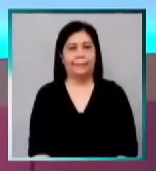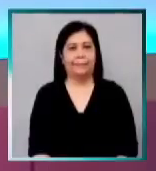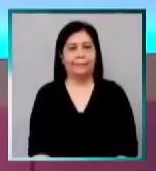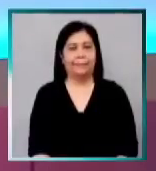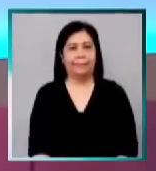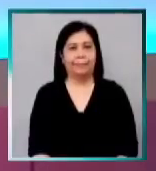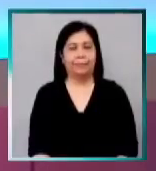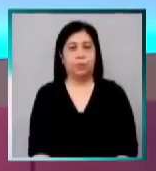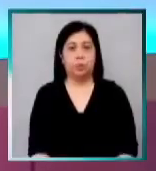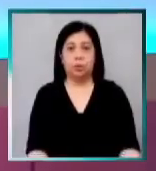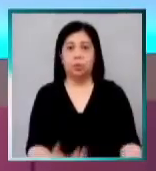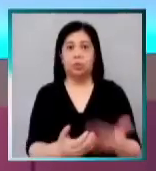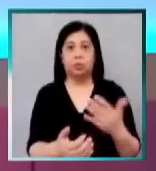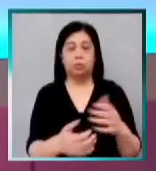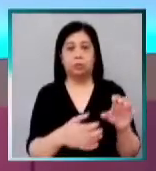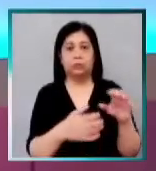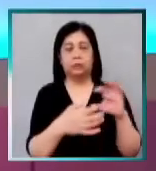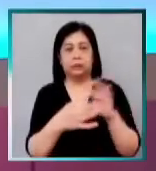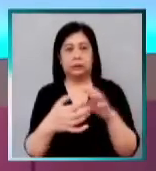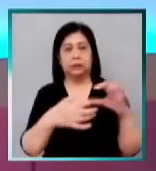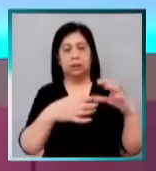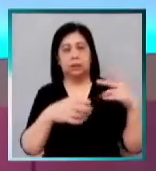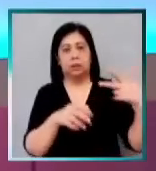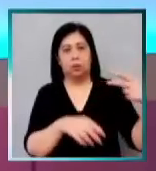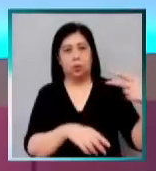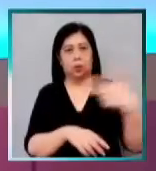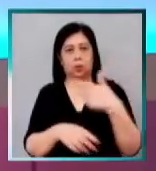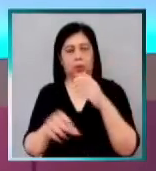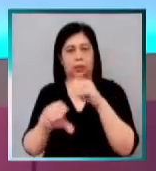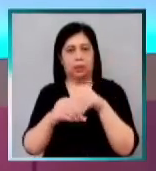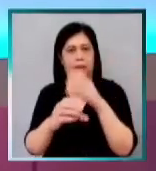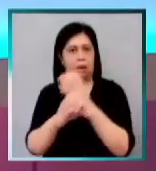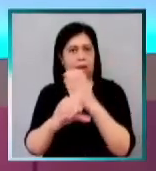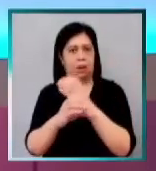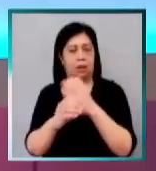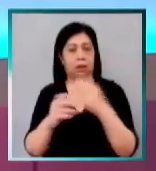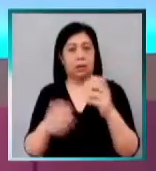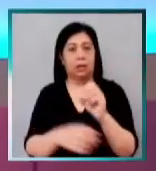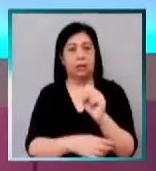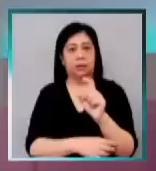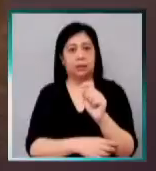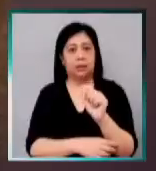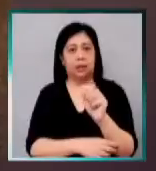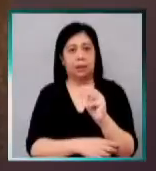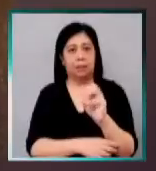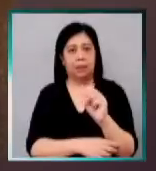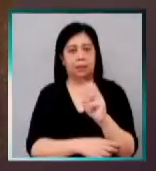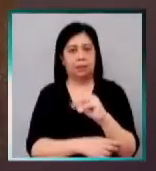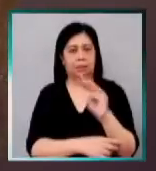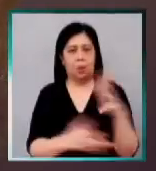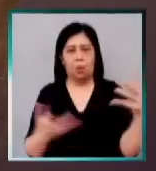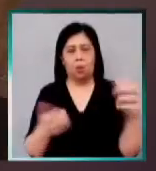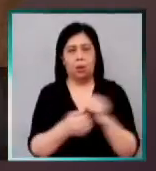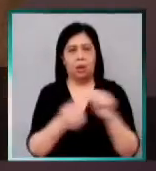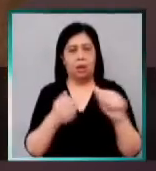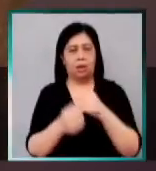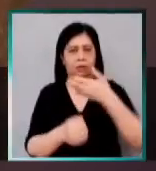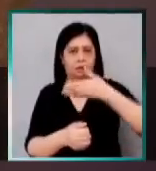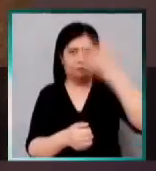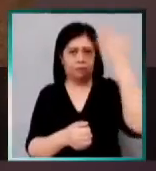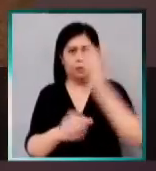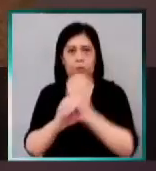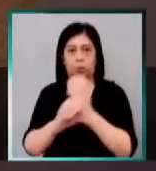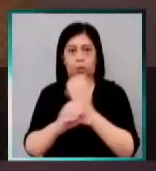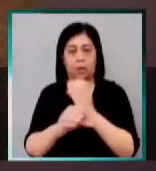Muntik makaladkad ng tren ng 3 sakay ng isang kotse sa Santa Mesa, Maynila. Wasak ang harapang bahagi ng kotseng